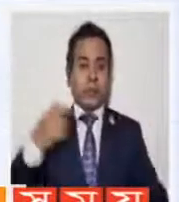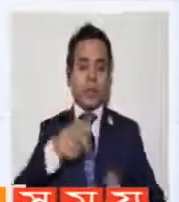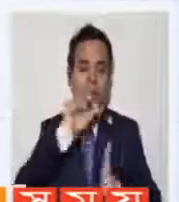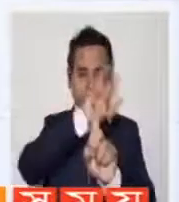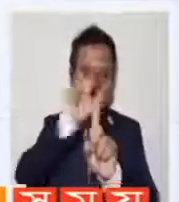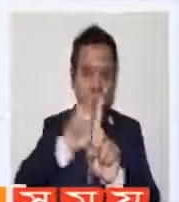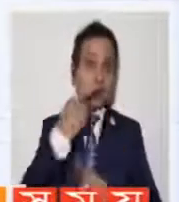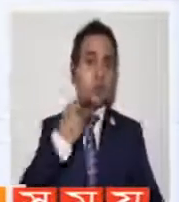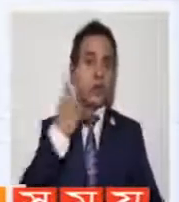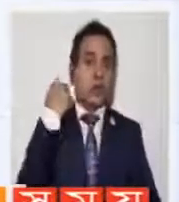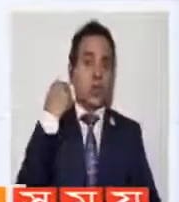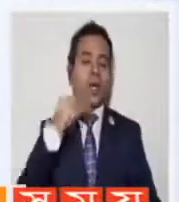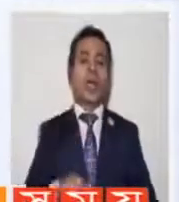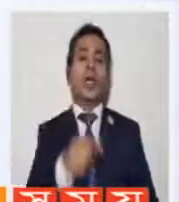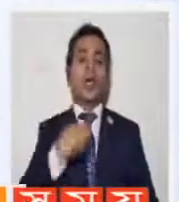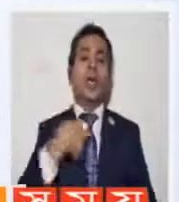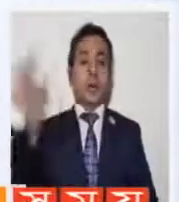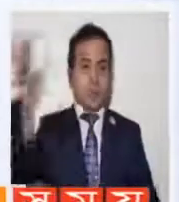চিকিৎসক।